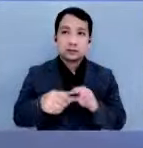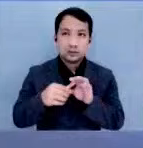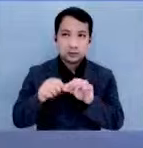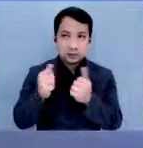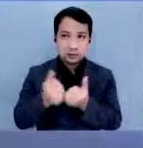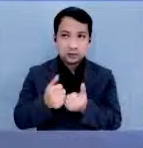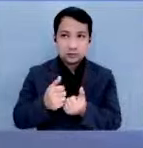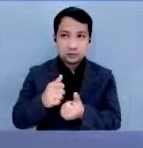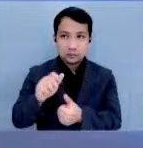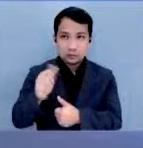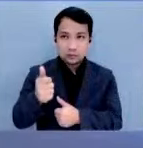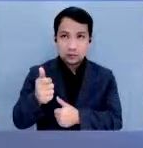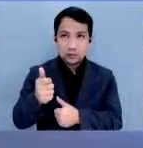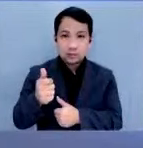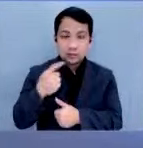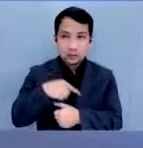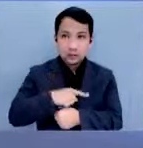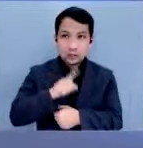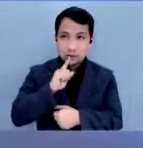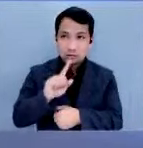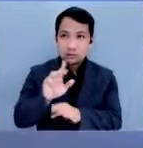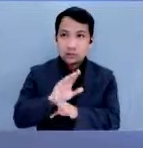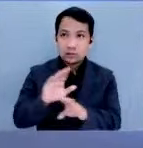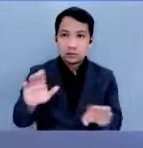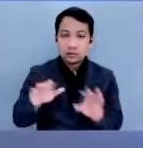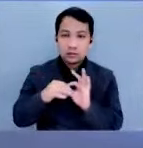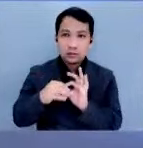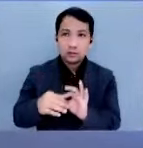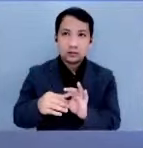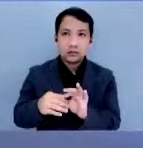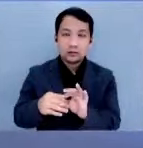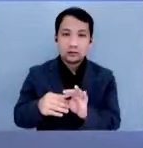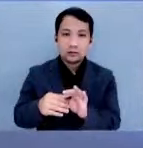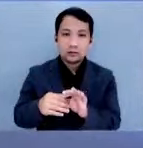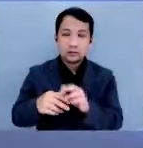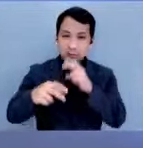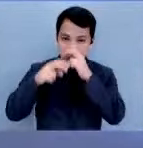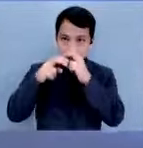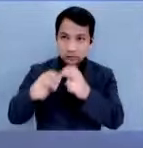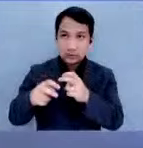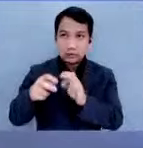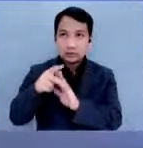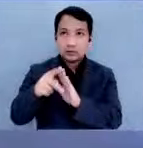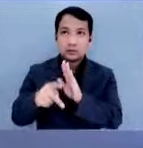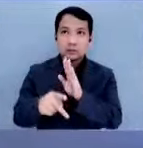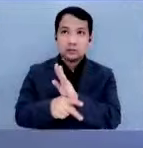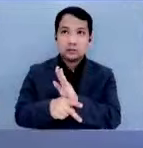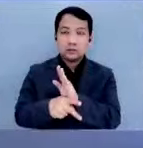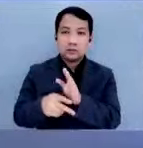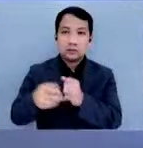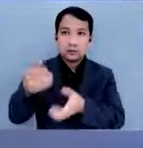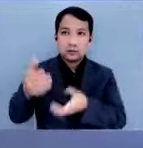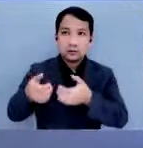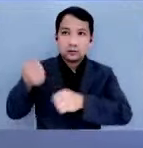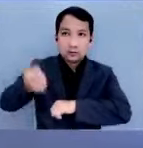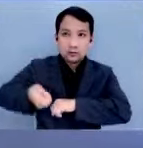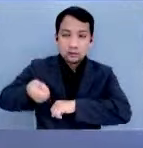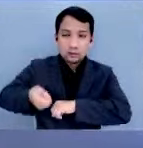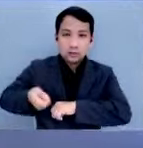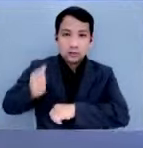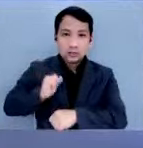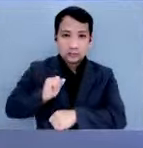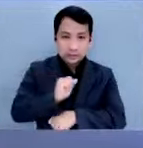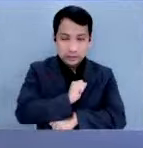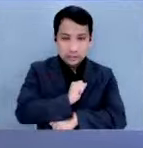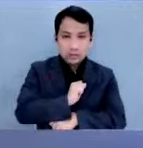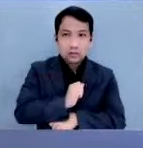Rules, nakasaad din na hindi kailangang maging kasing higpit ng mga patakaran sa korte ang patakaran sa mga Senate hearings lalo